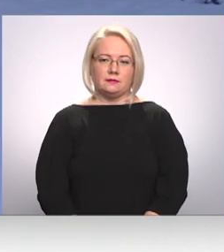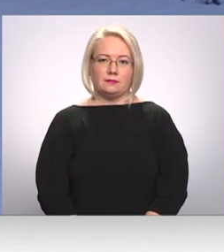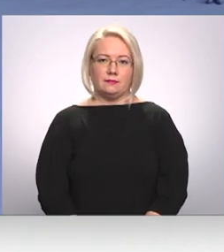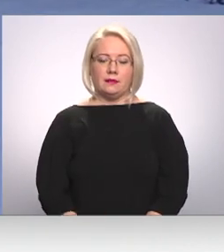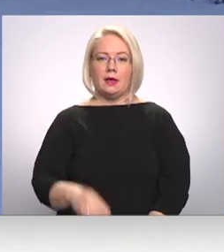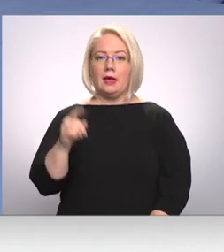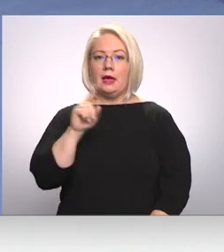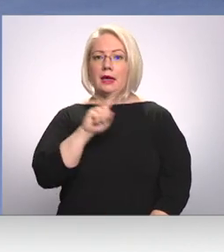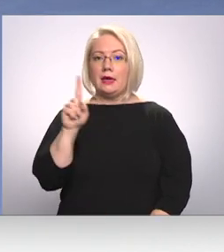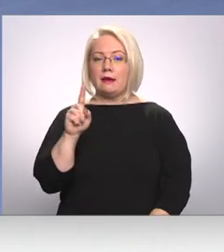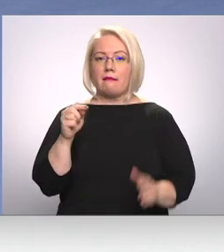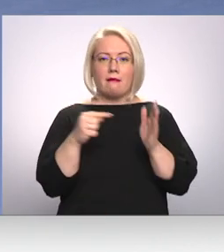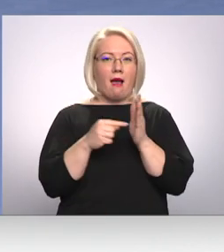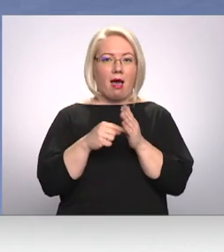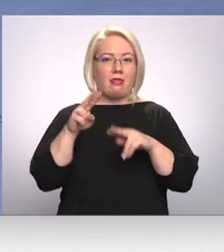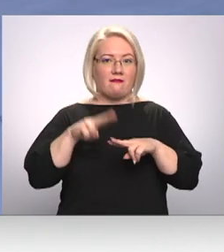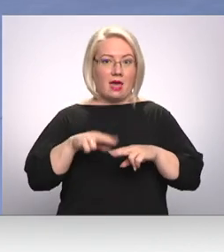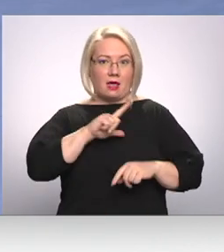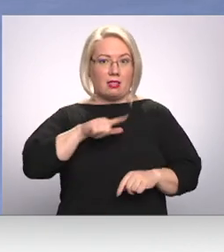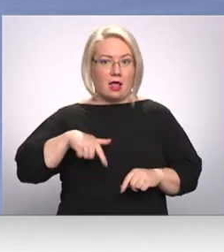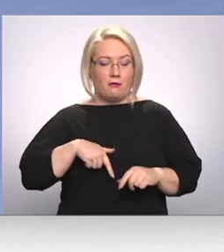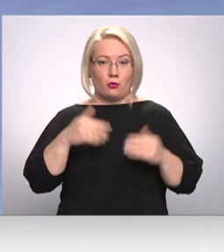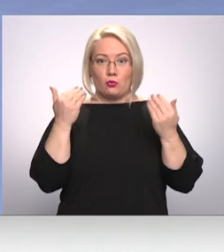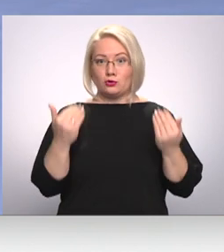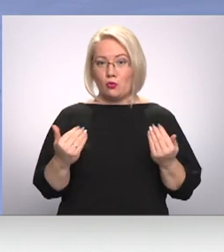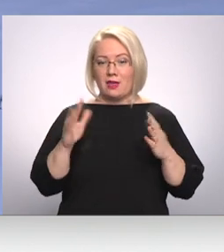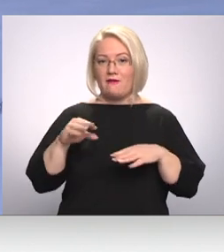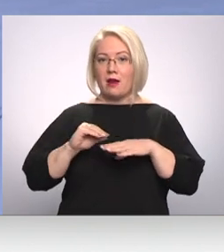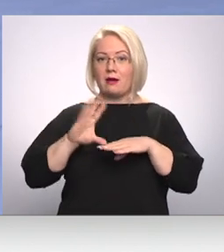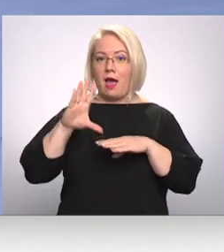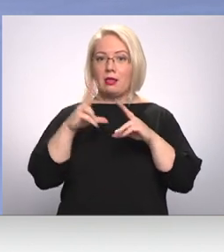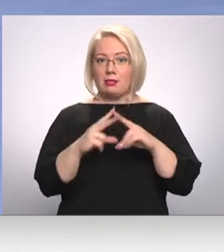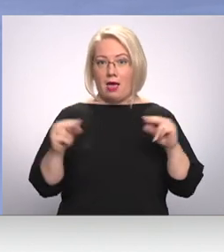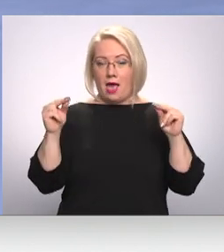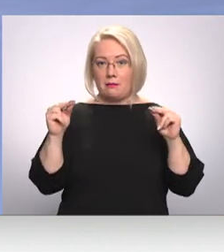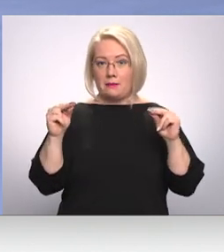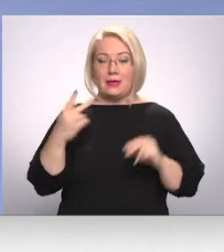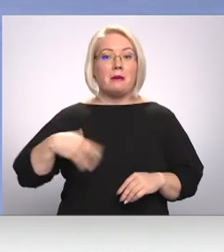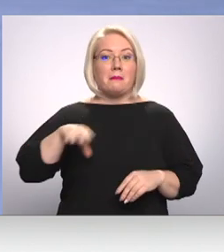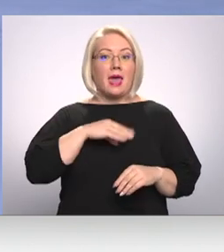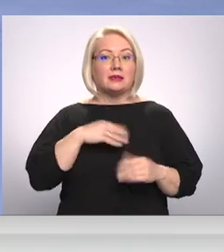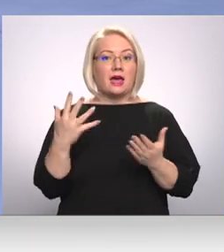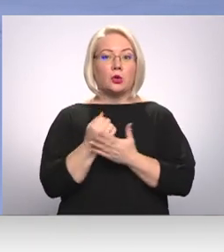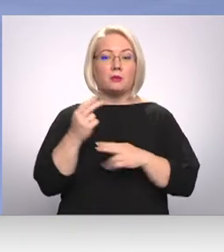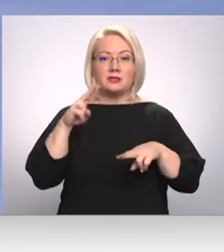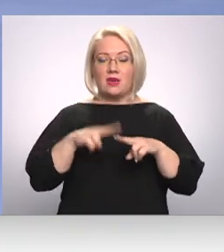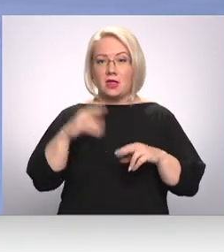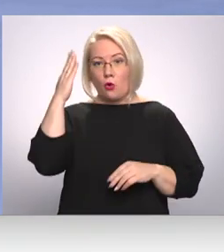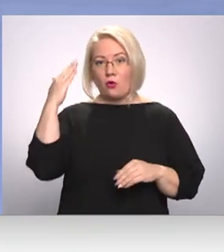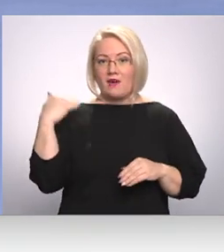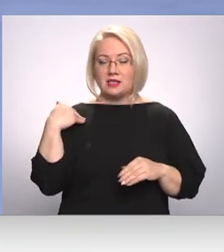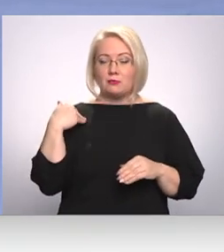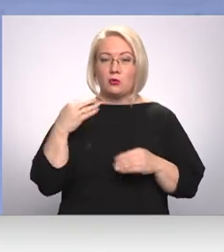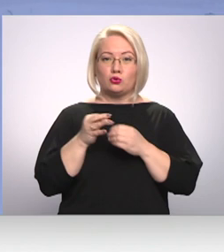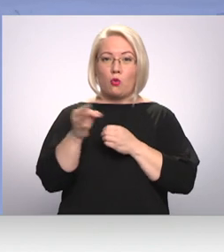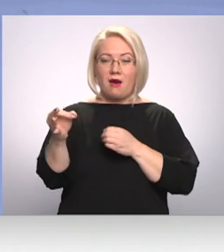Ir kāda vieta Latvijā, kur no šodienas var krāt laimi? Mēs atrodamies vietā, kur Ventspils novads sastop lībiešu krastu,